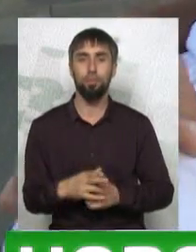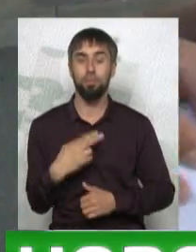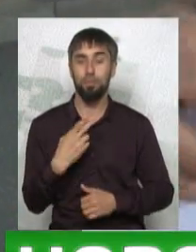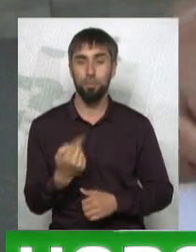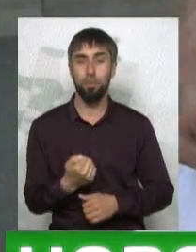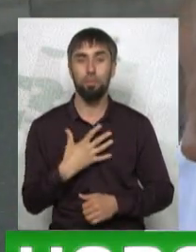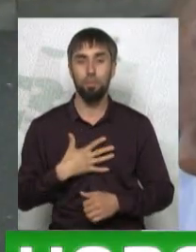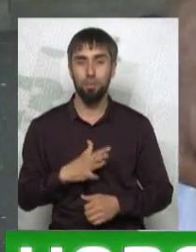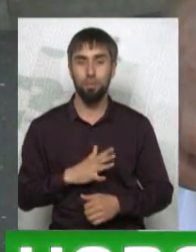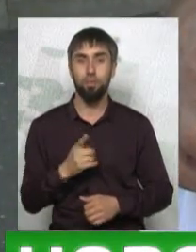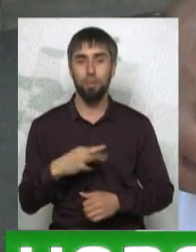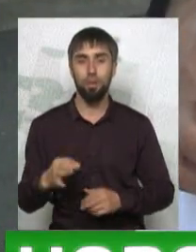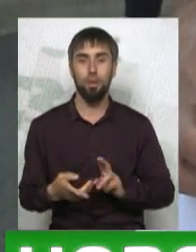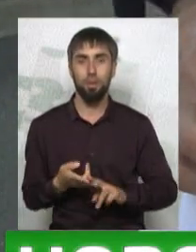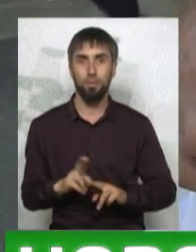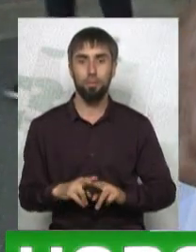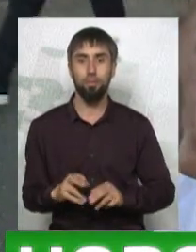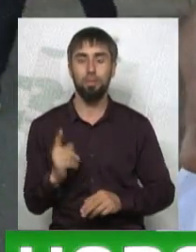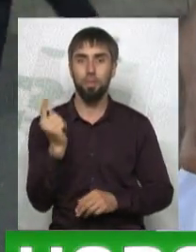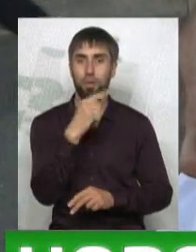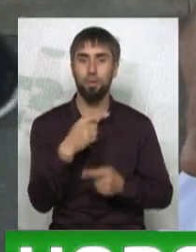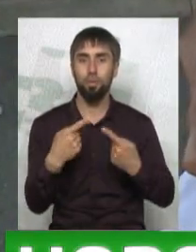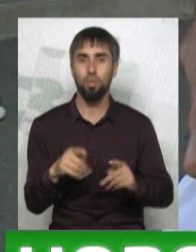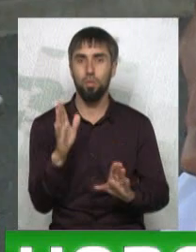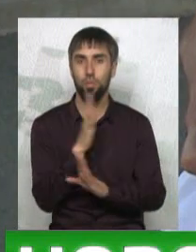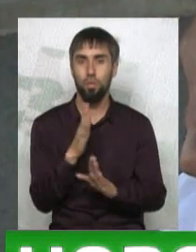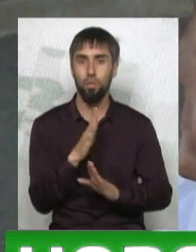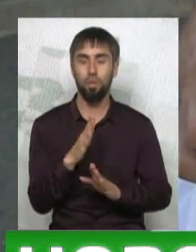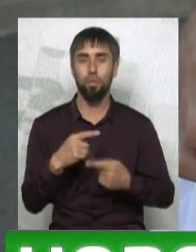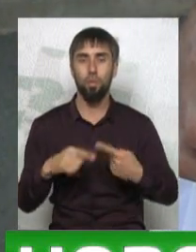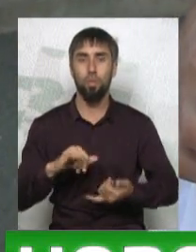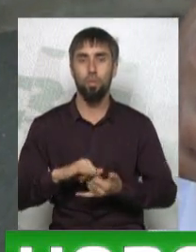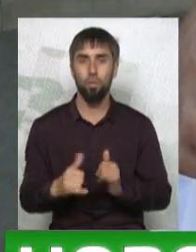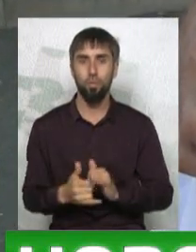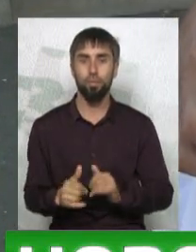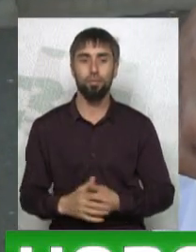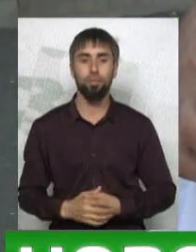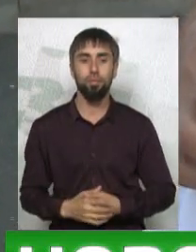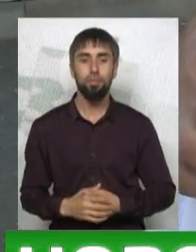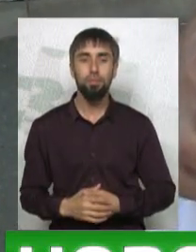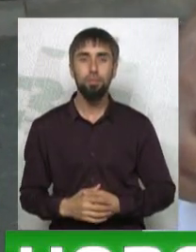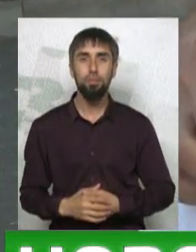Конечно, переживали, потому что это там другой климат, другие условия.